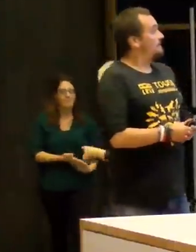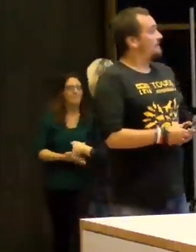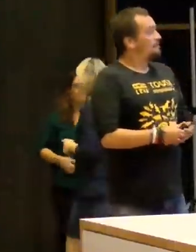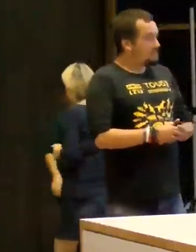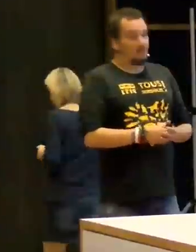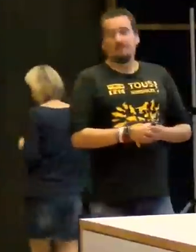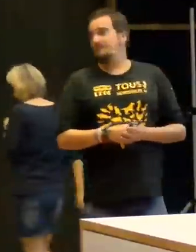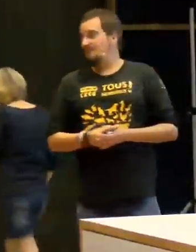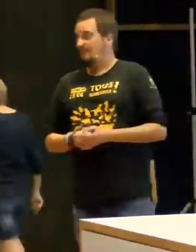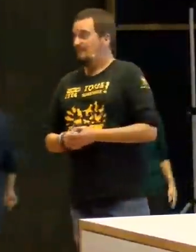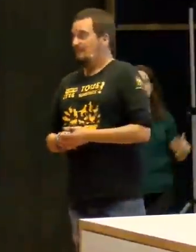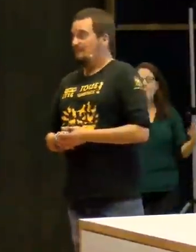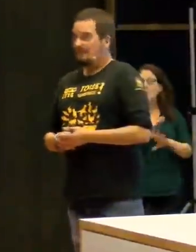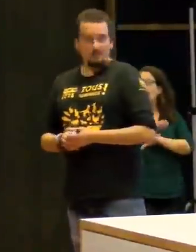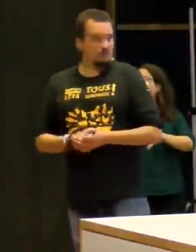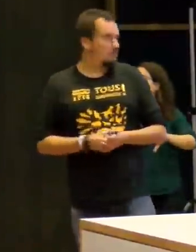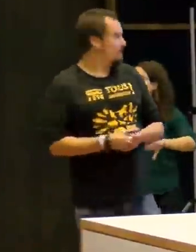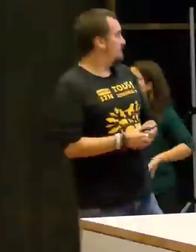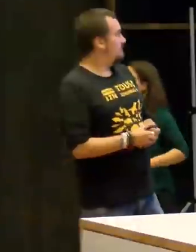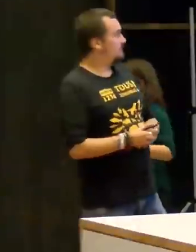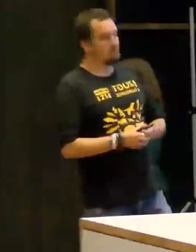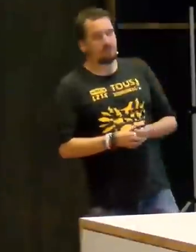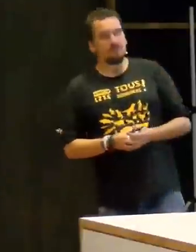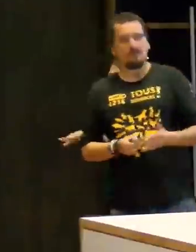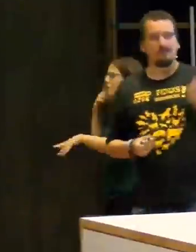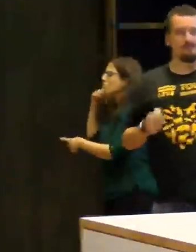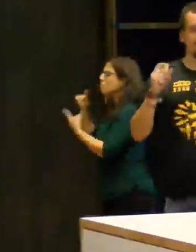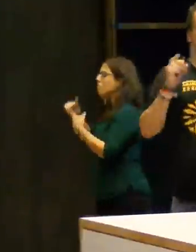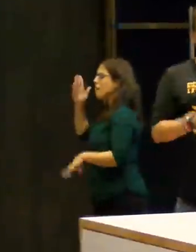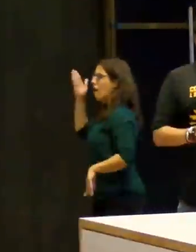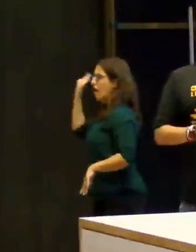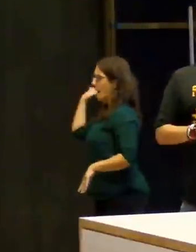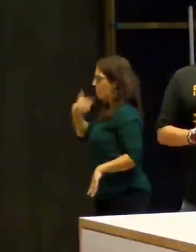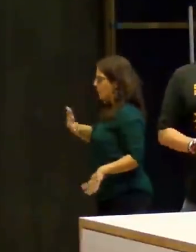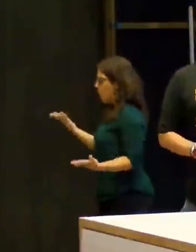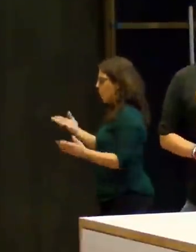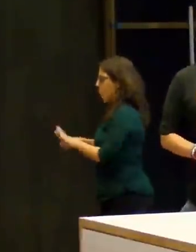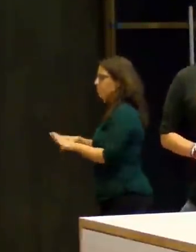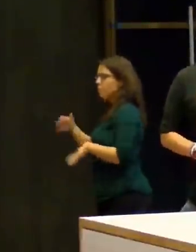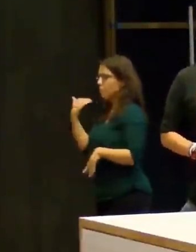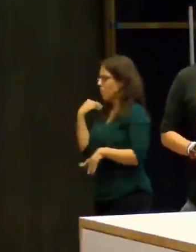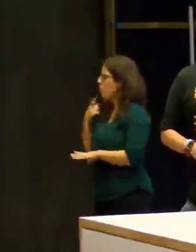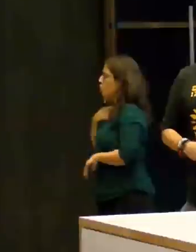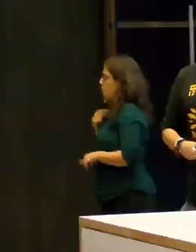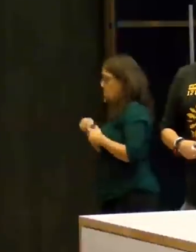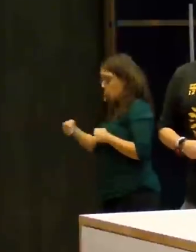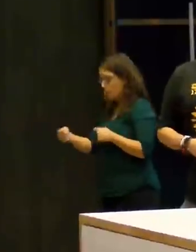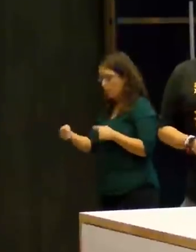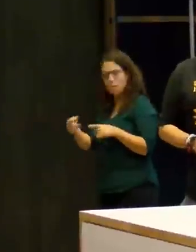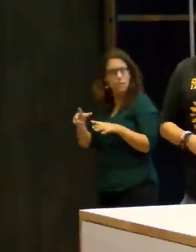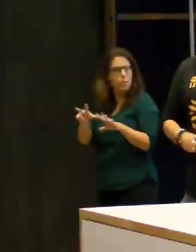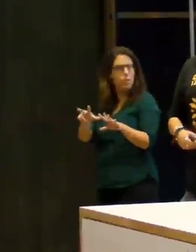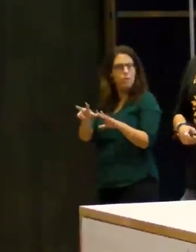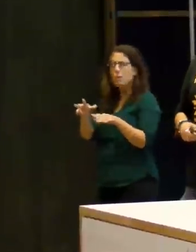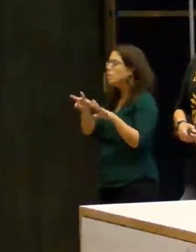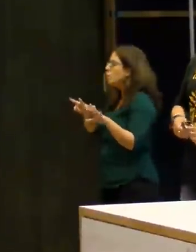Et enfin, la marche pour la fermeture des abattoirs, donc c'est en juin, la prochaine est le 8-9, je sais pas, samedi, ouais.